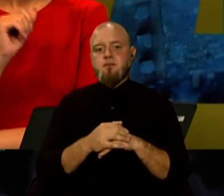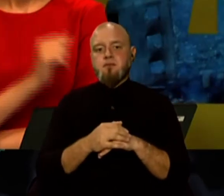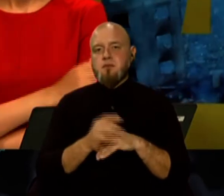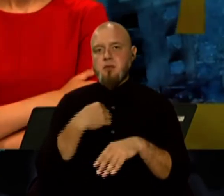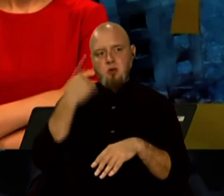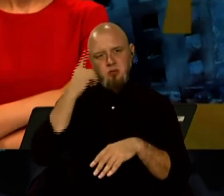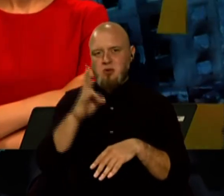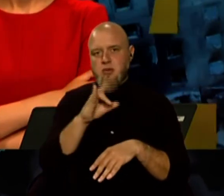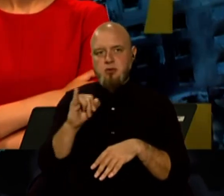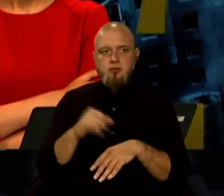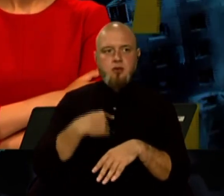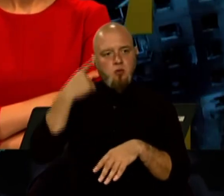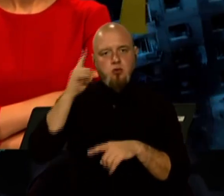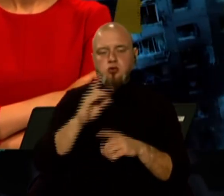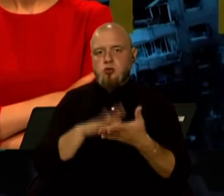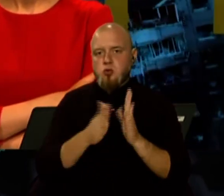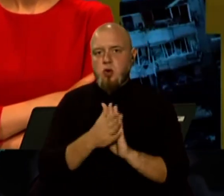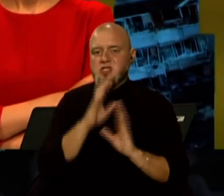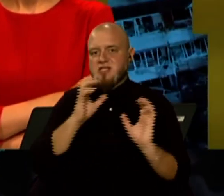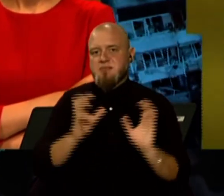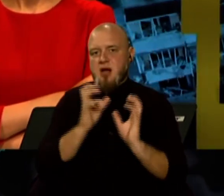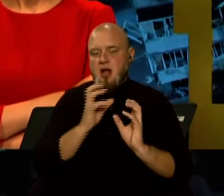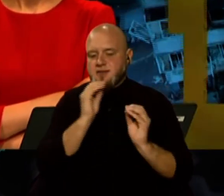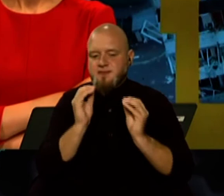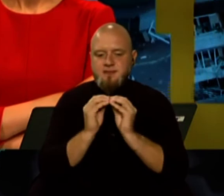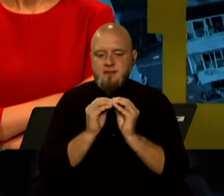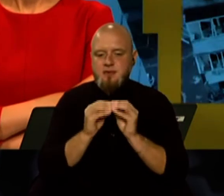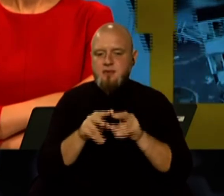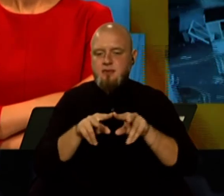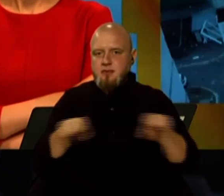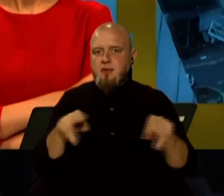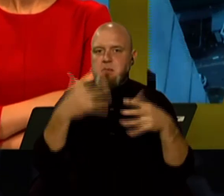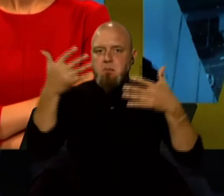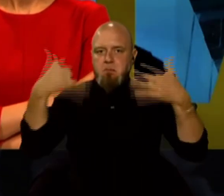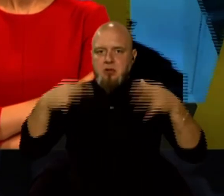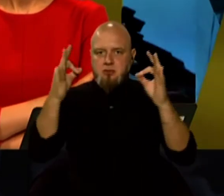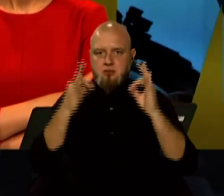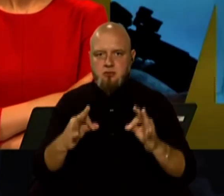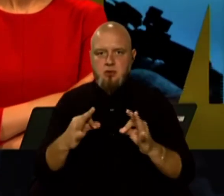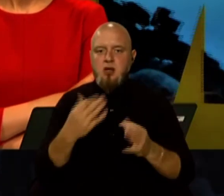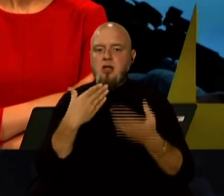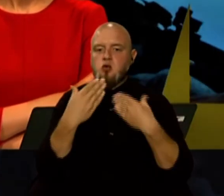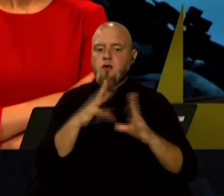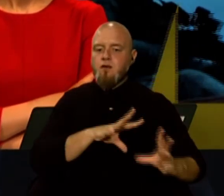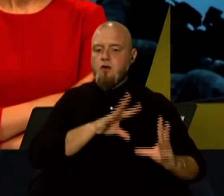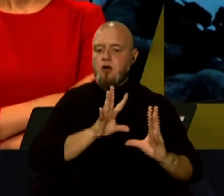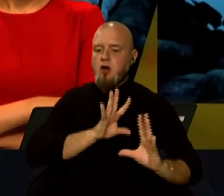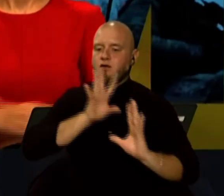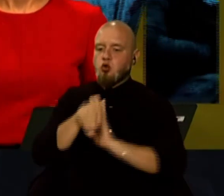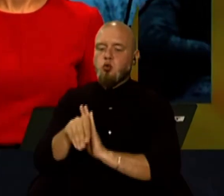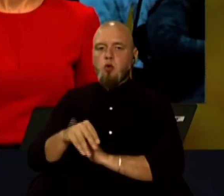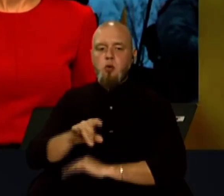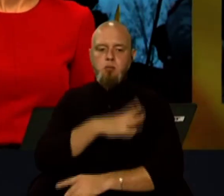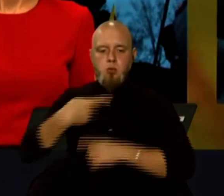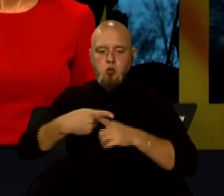Я думаю, що ні. Я думаю, що ситуація зберігається на також 50-50 насчет вступу білоруської